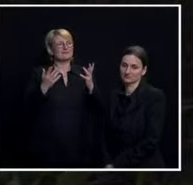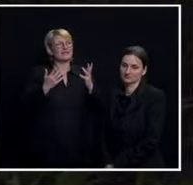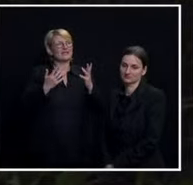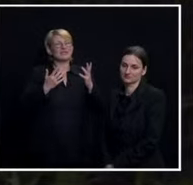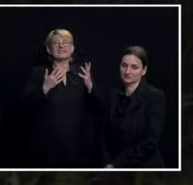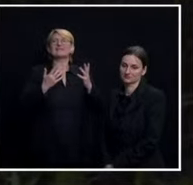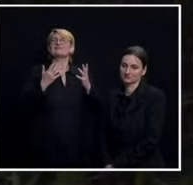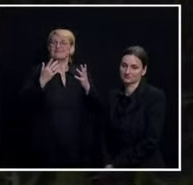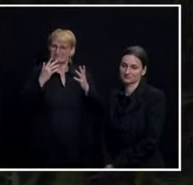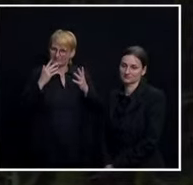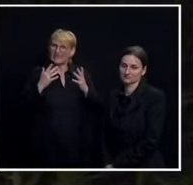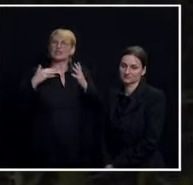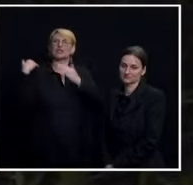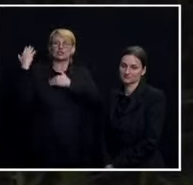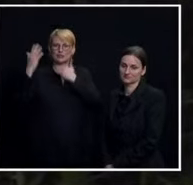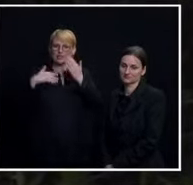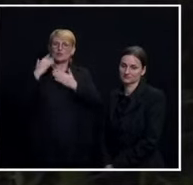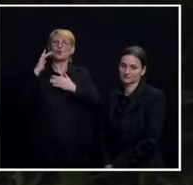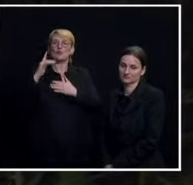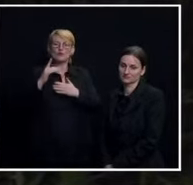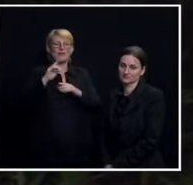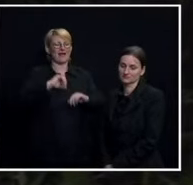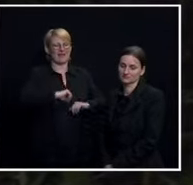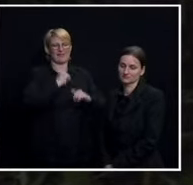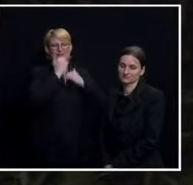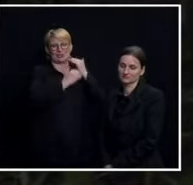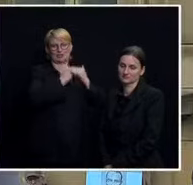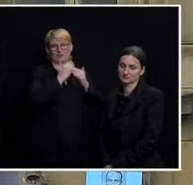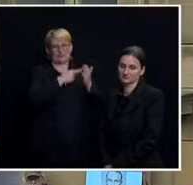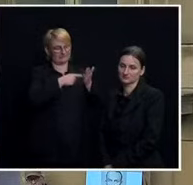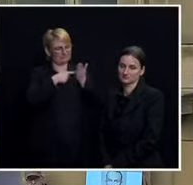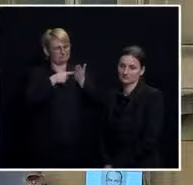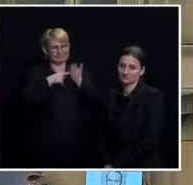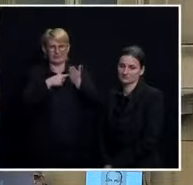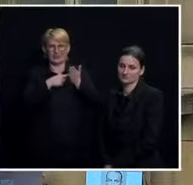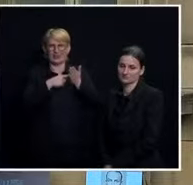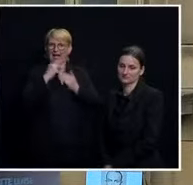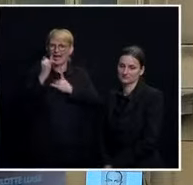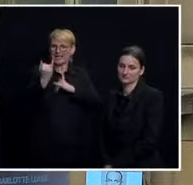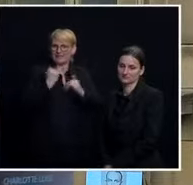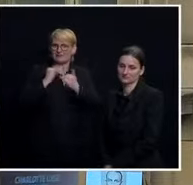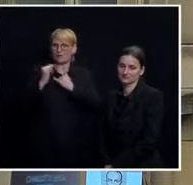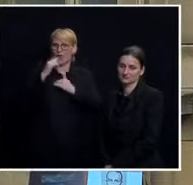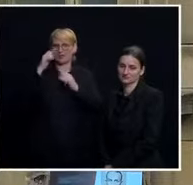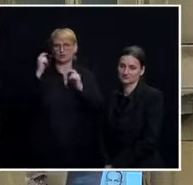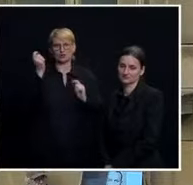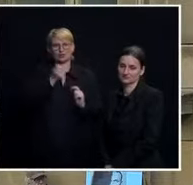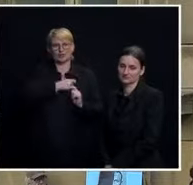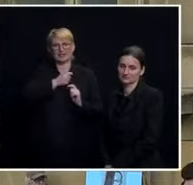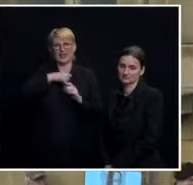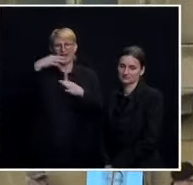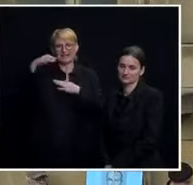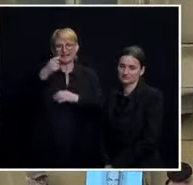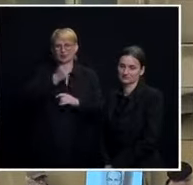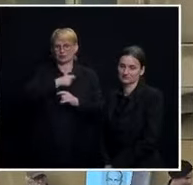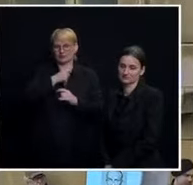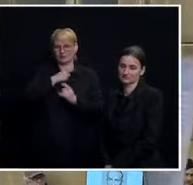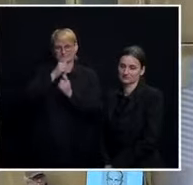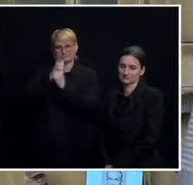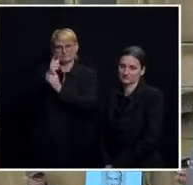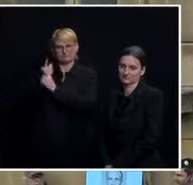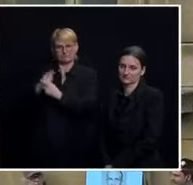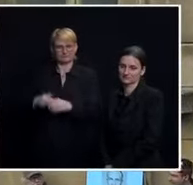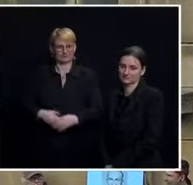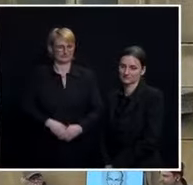Lebensgeschichten zu vermitteln, über die Annäherungen, Einzelschicksale. Wir hatten ja auch schon zu einem sehr frühen Zeitpunkt gesagt, wir wollen